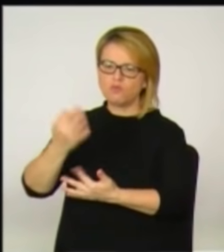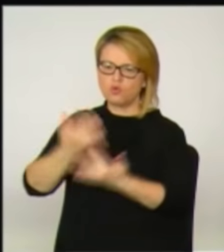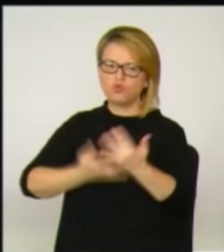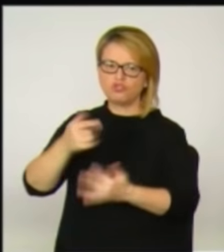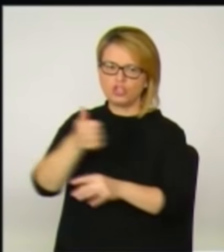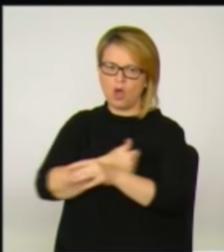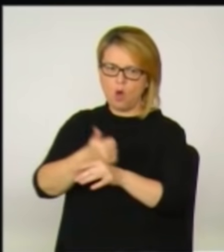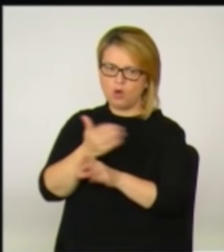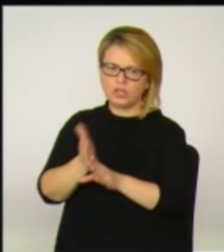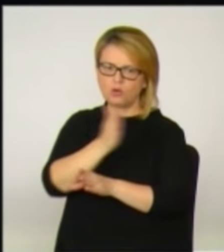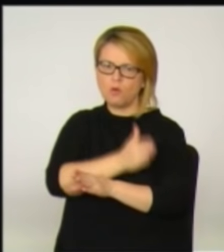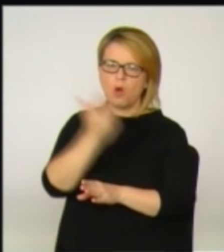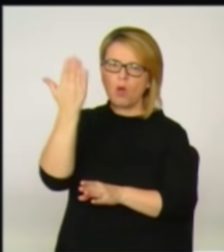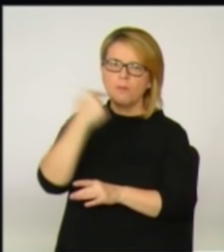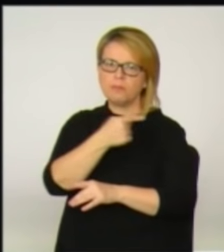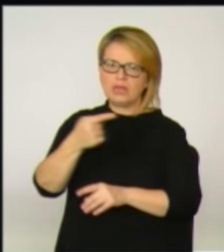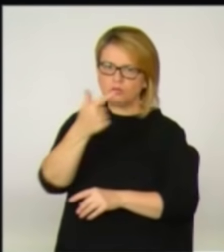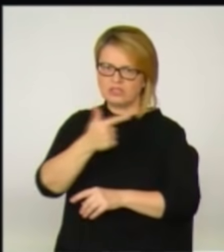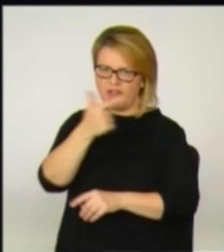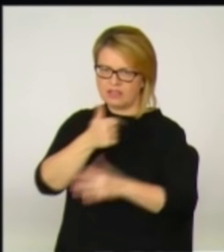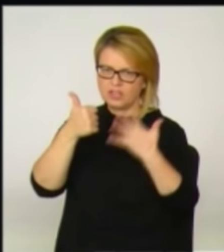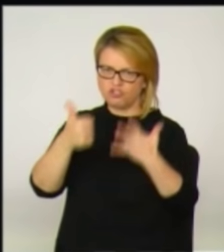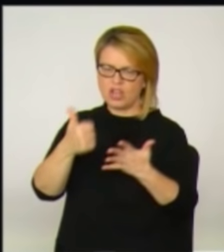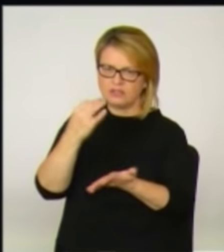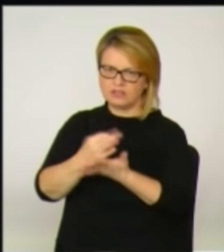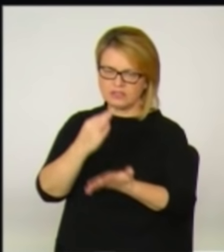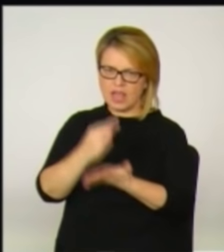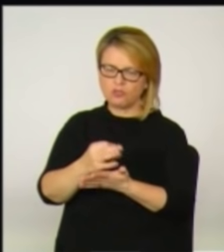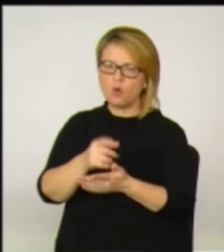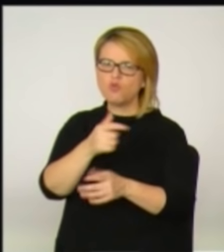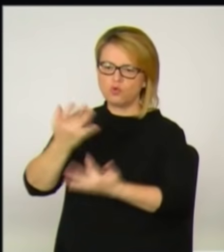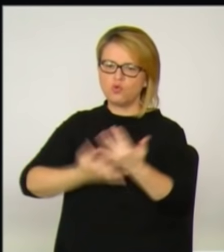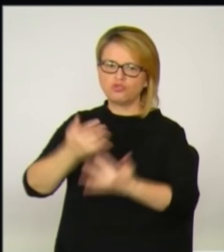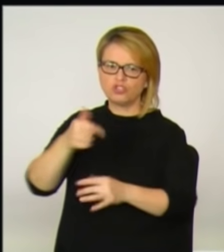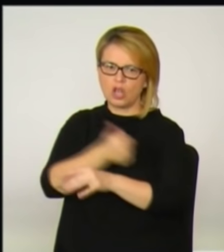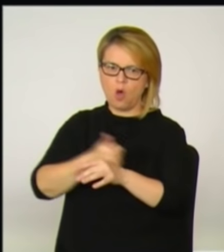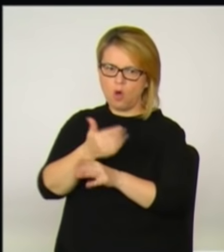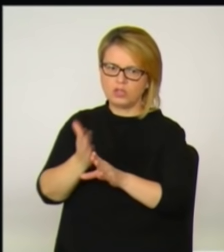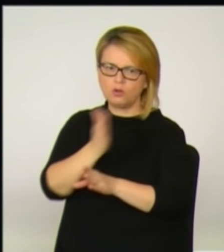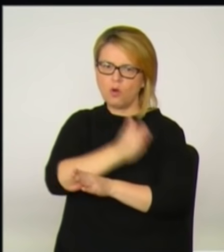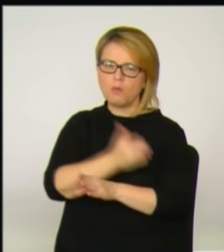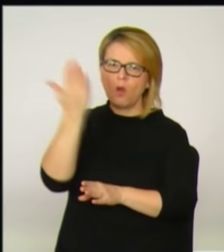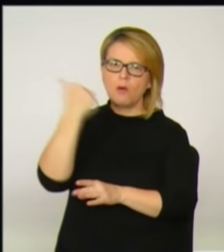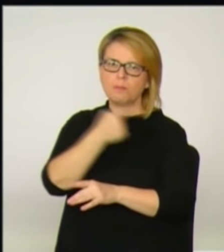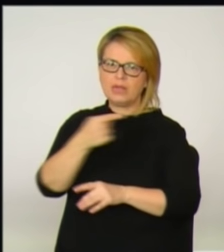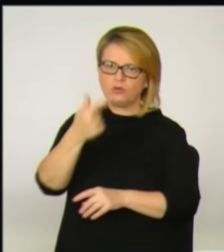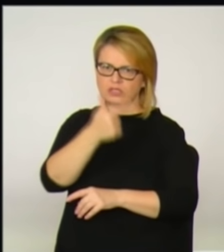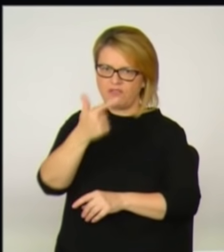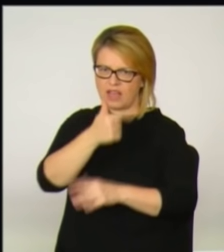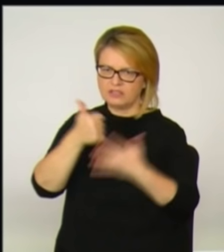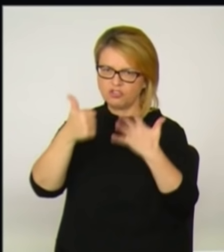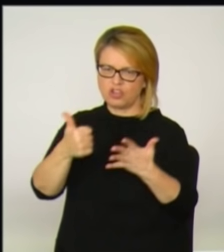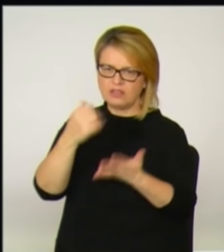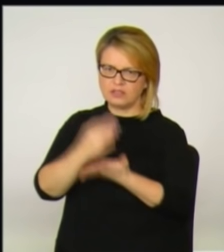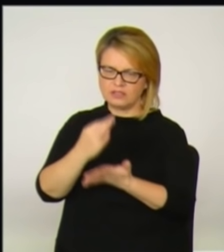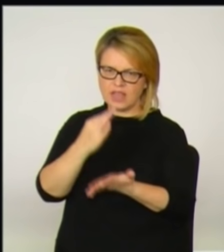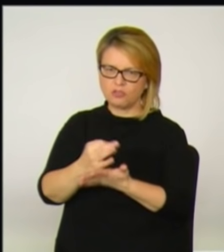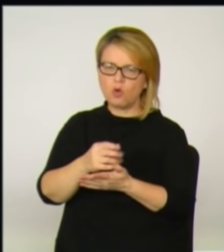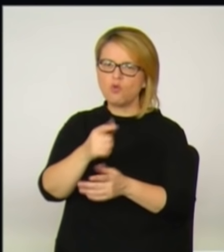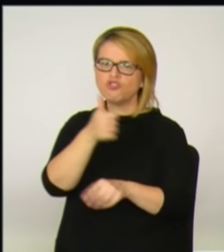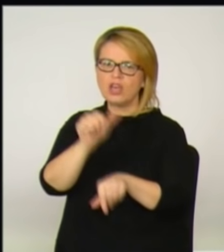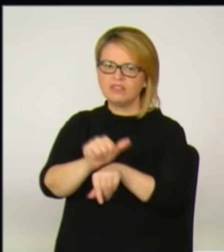bolo minus 26 centov. Už týždne kampaňujete v 26 centov. Už týždne